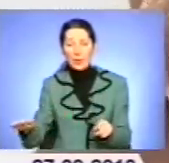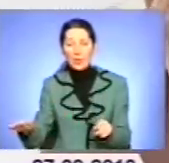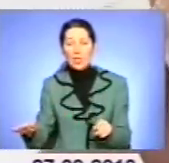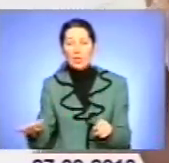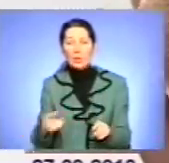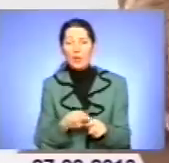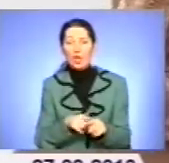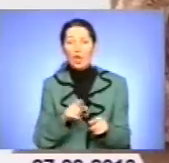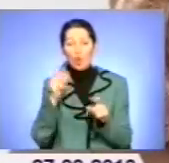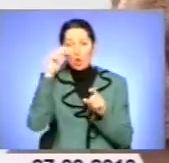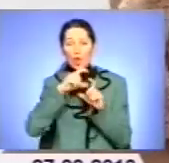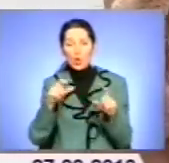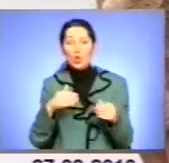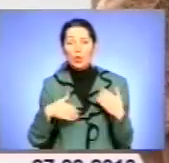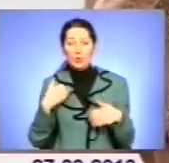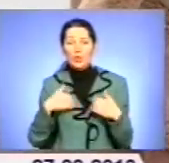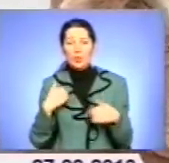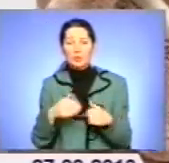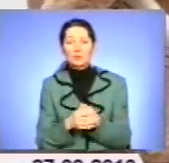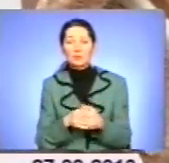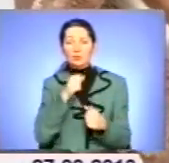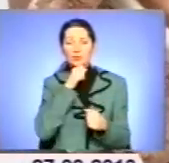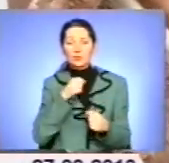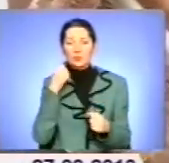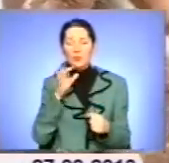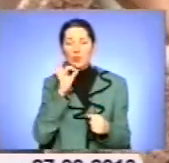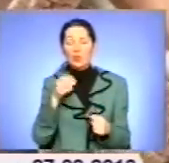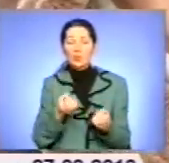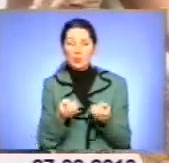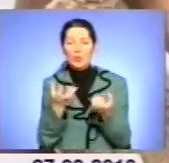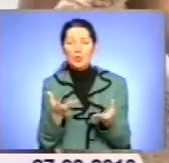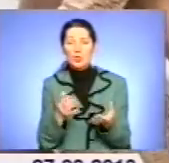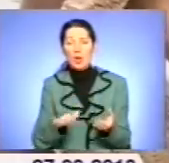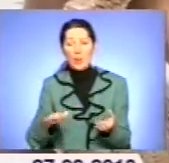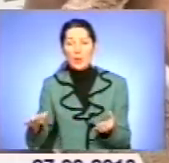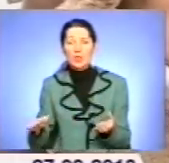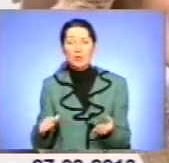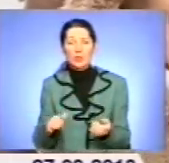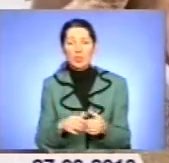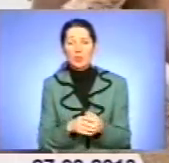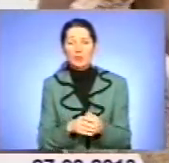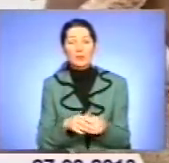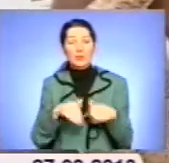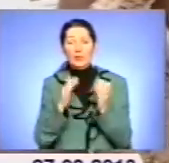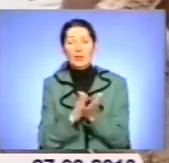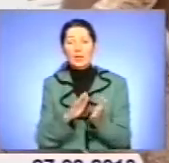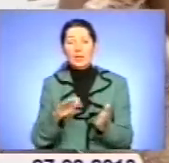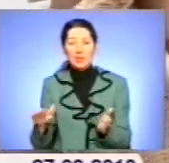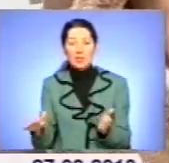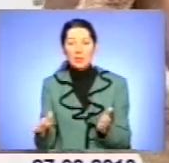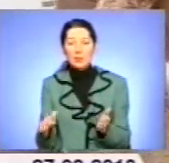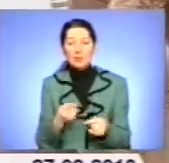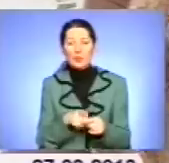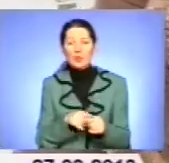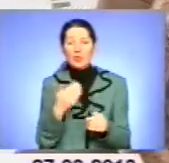які в школу спішать. Дорослим, я ж кажу, простіше, а от малим дітям і взагалі дітям, це